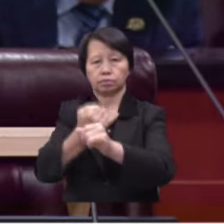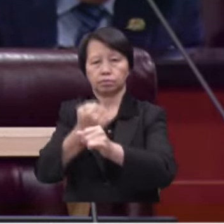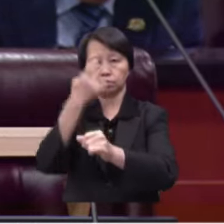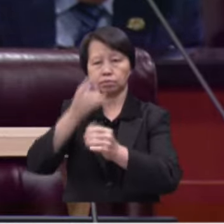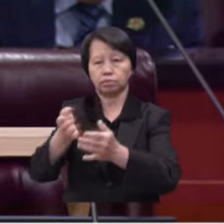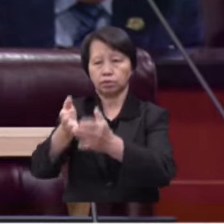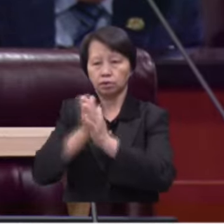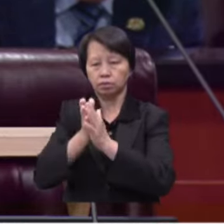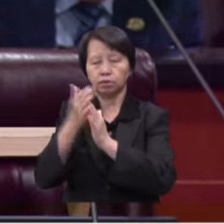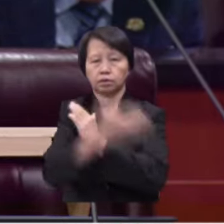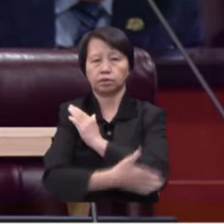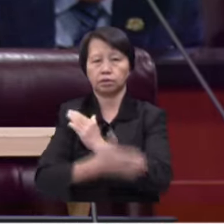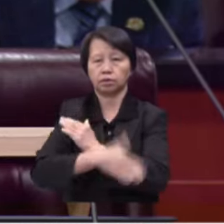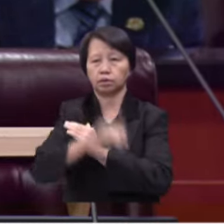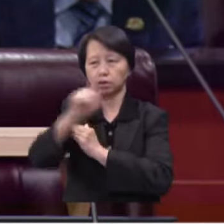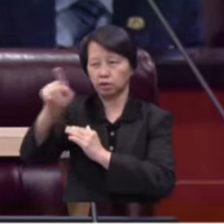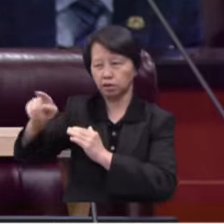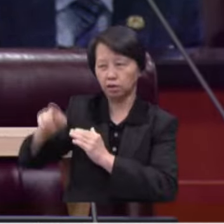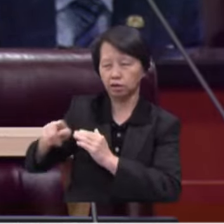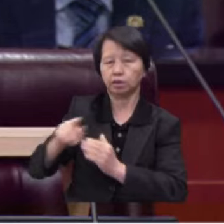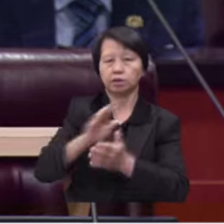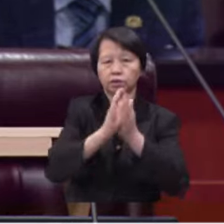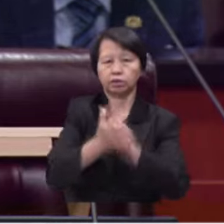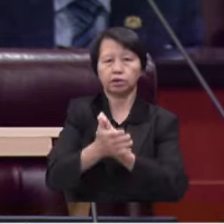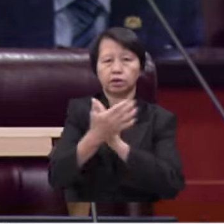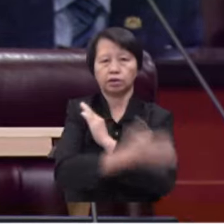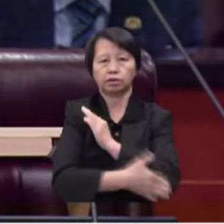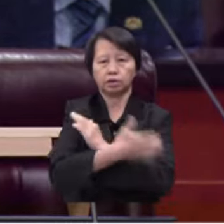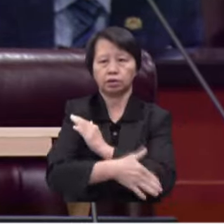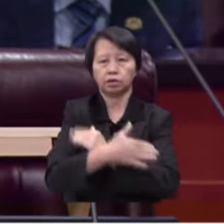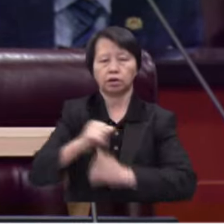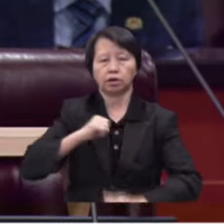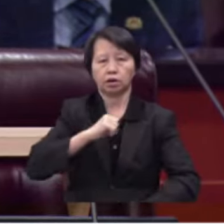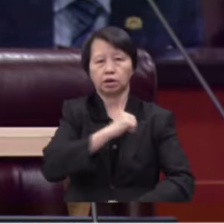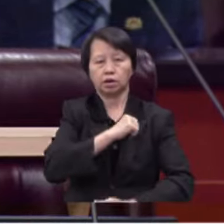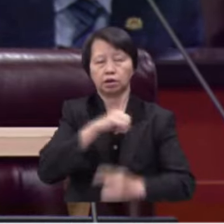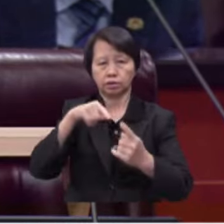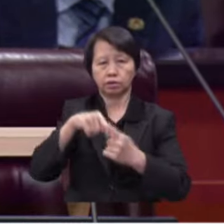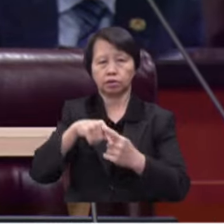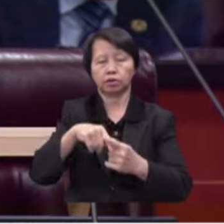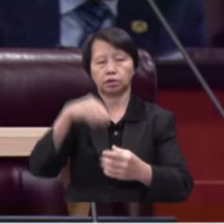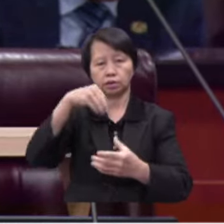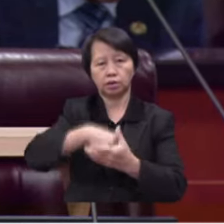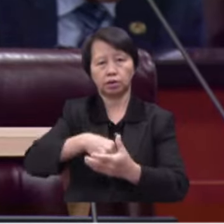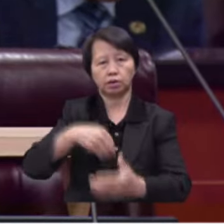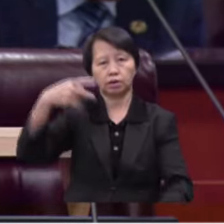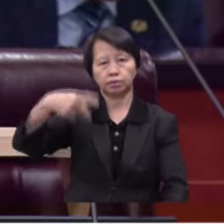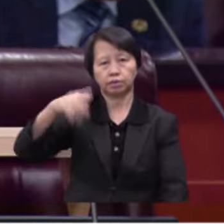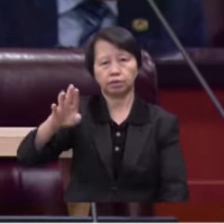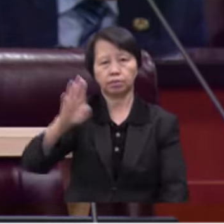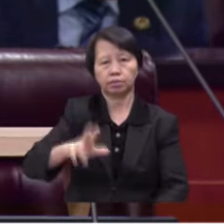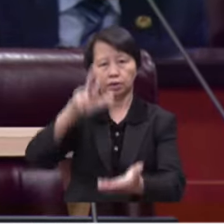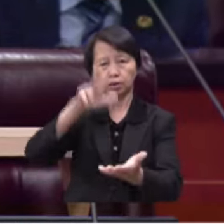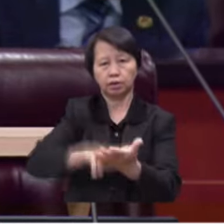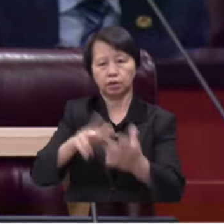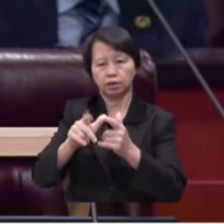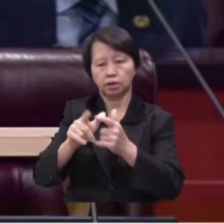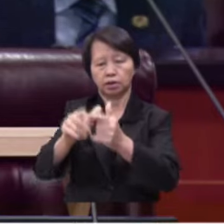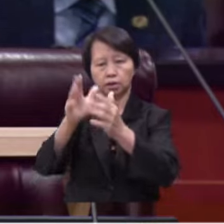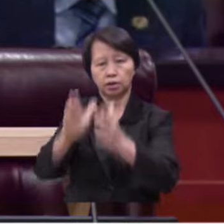menyeru negara-negara yang menjadi negara alih kepada konvensional mengenai status pelarian